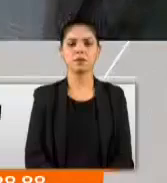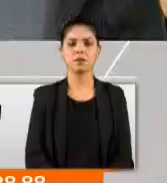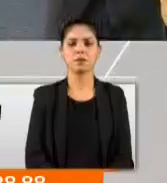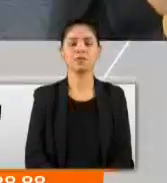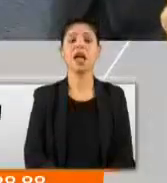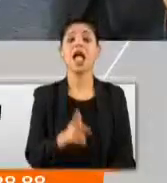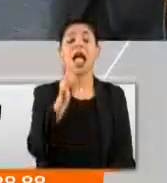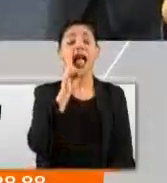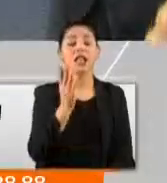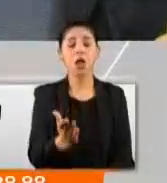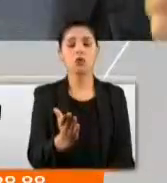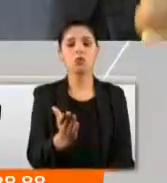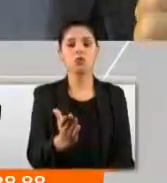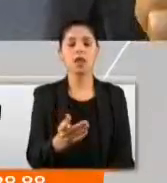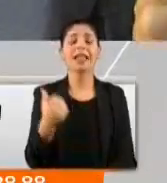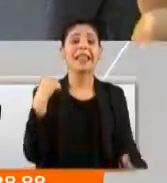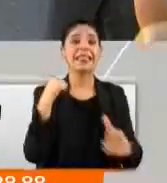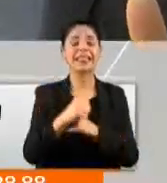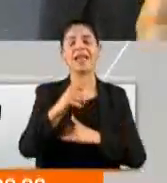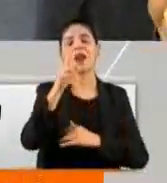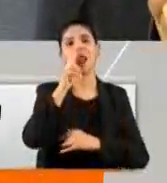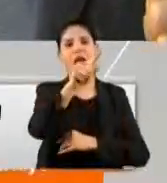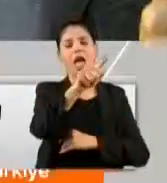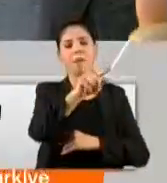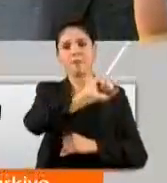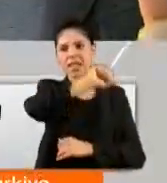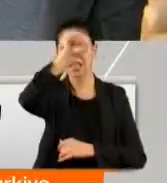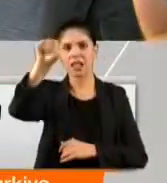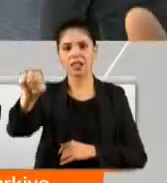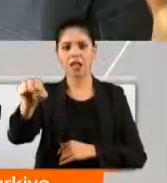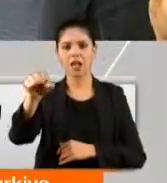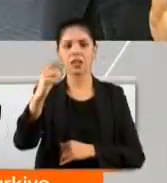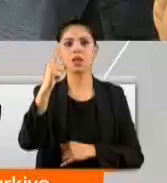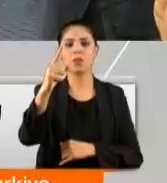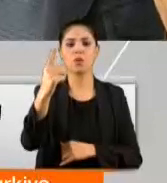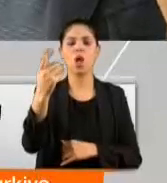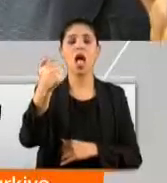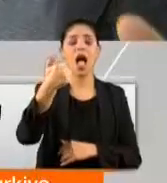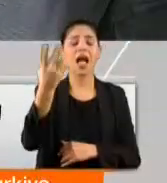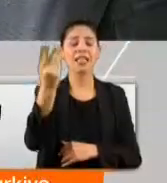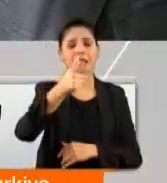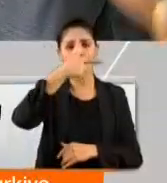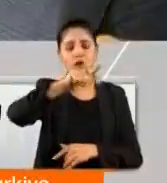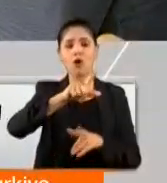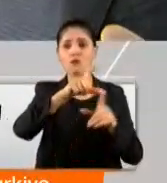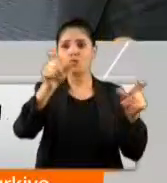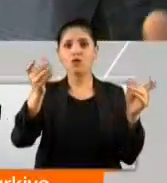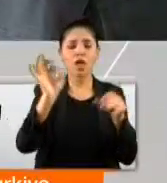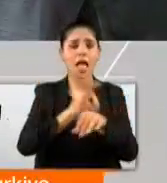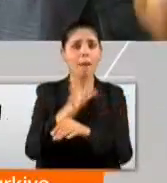En son tekrar Ermenistan saldırdığında, yani 4 tane rayona bağlı 6 tane köyü vurduğundan hemen